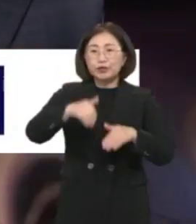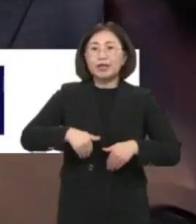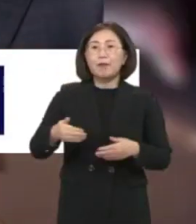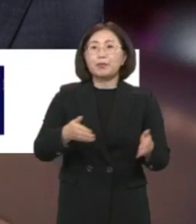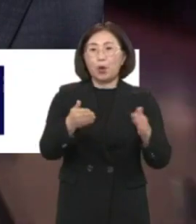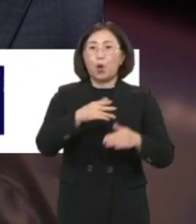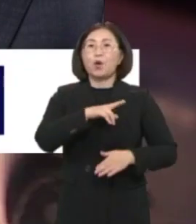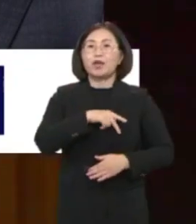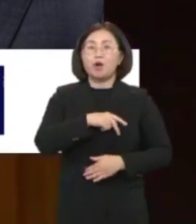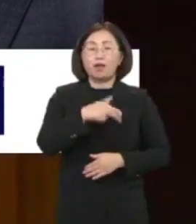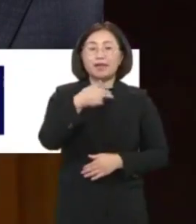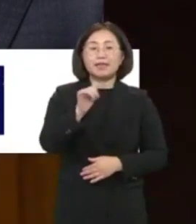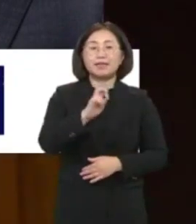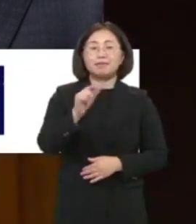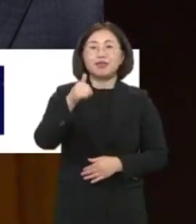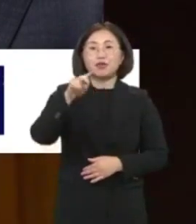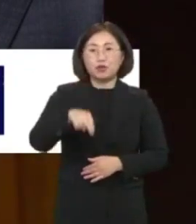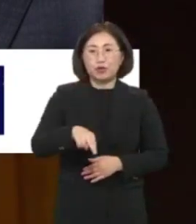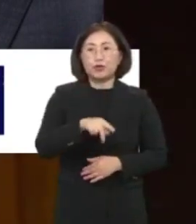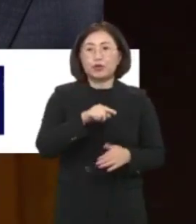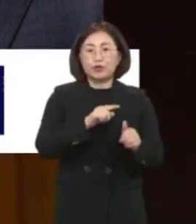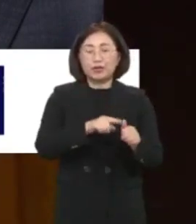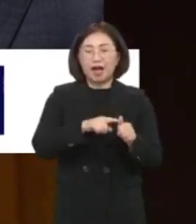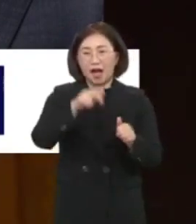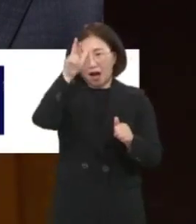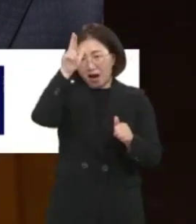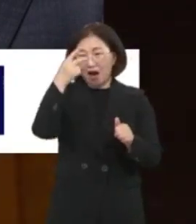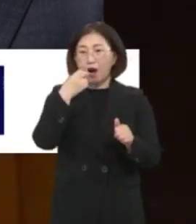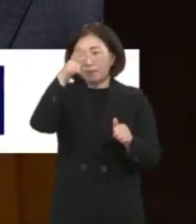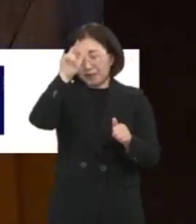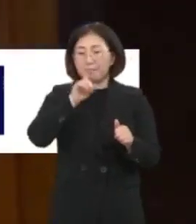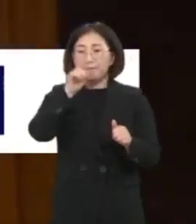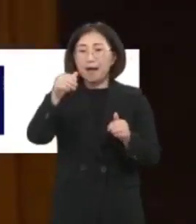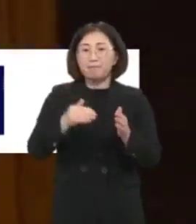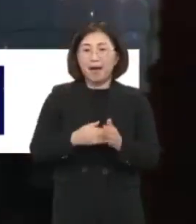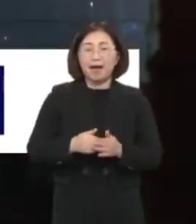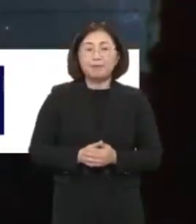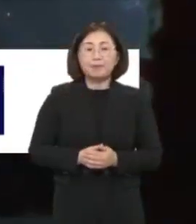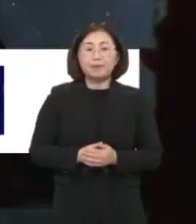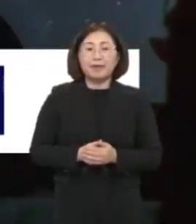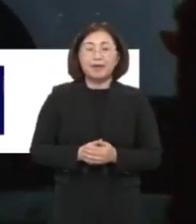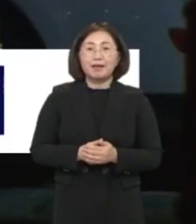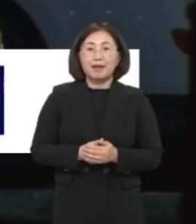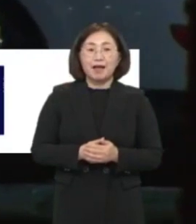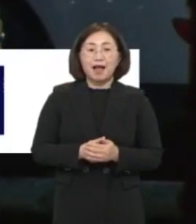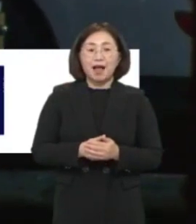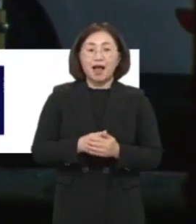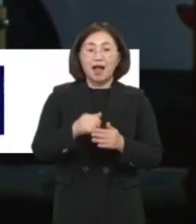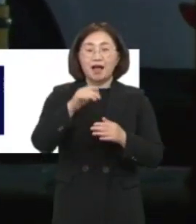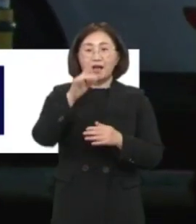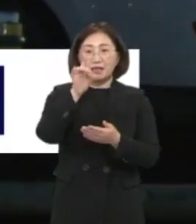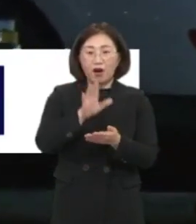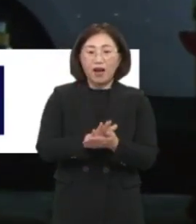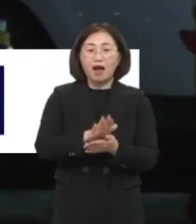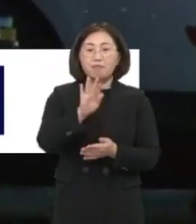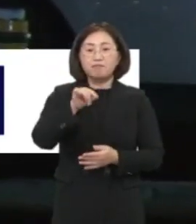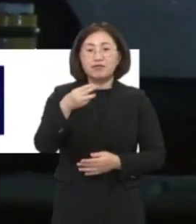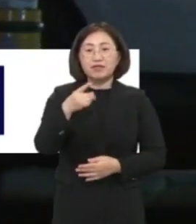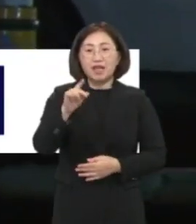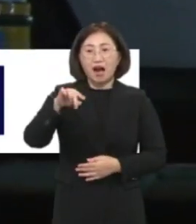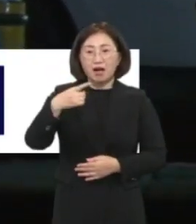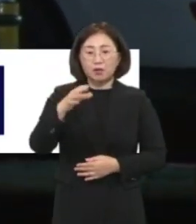검찰로 넘겨졌습니다. 지 의원은 지난달 24일 밤 0시 15분쯤 천안 서북구 불당동의 한 도로에서